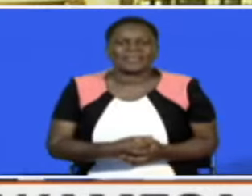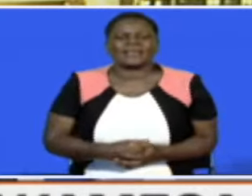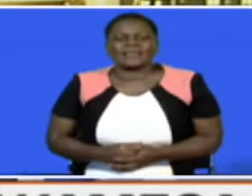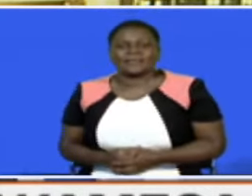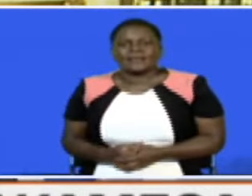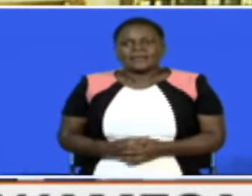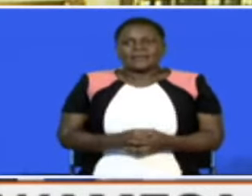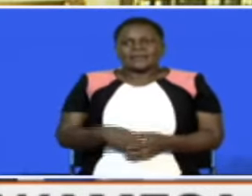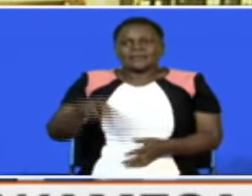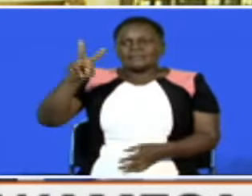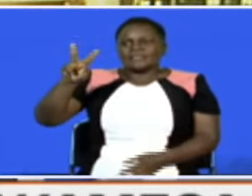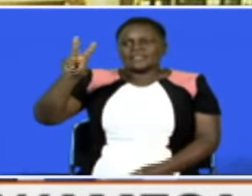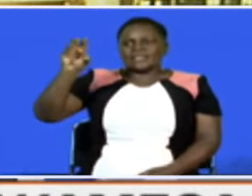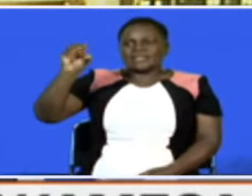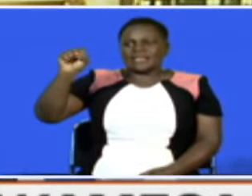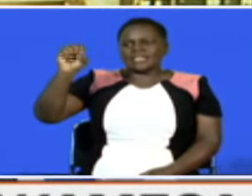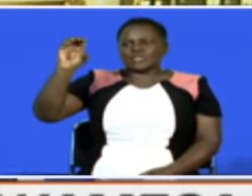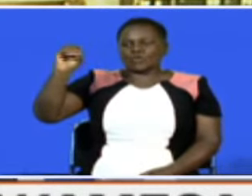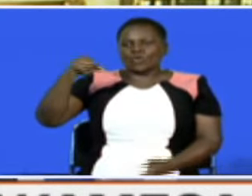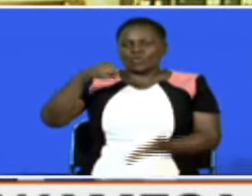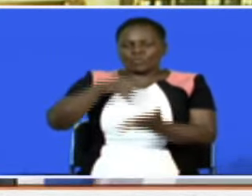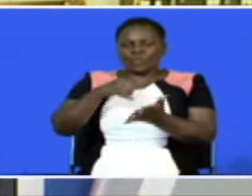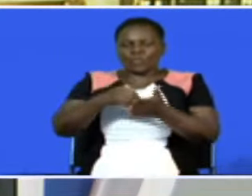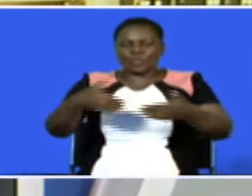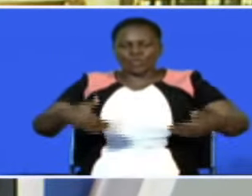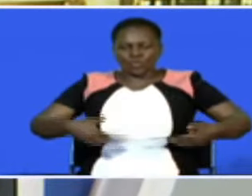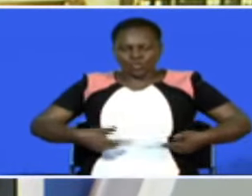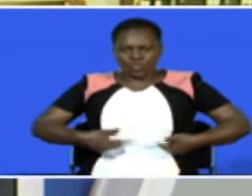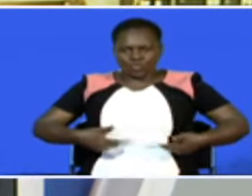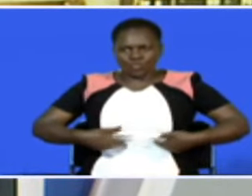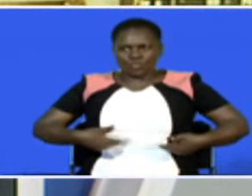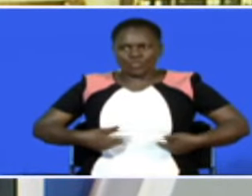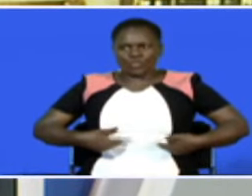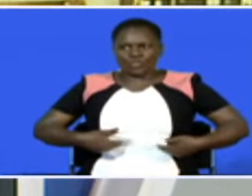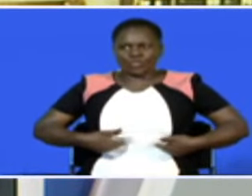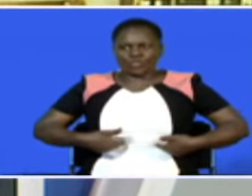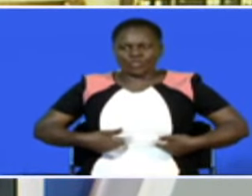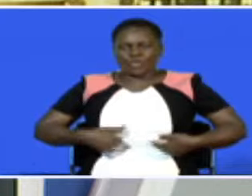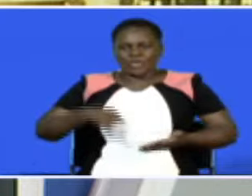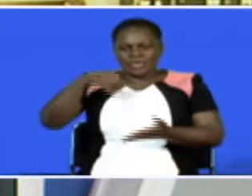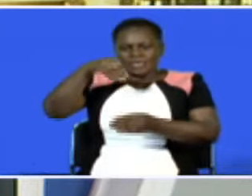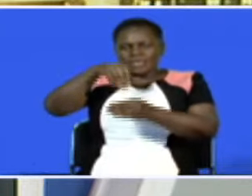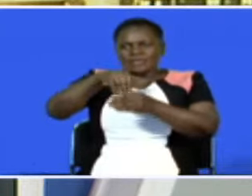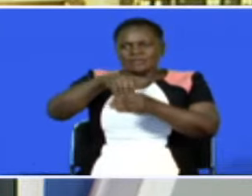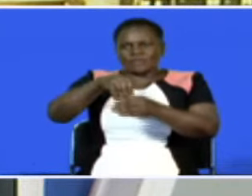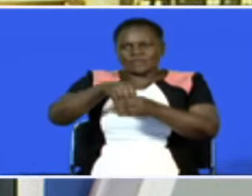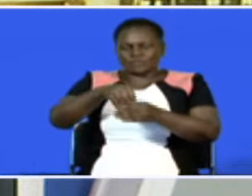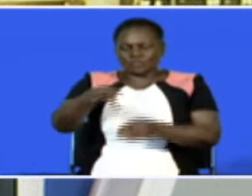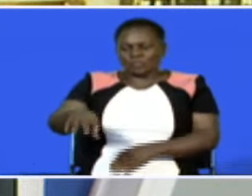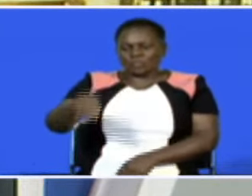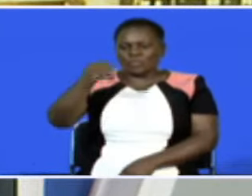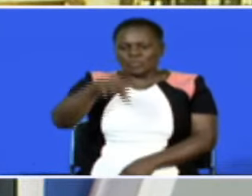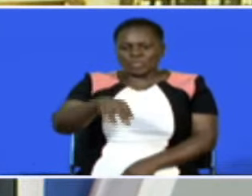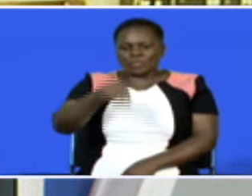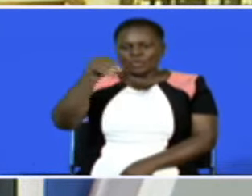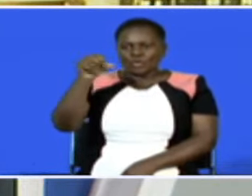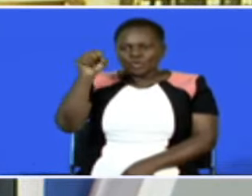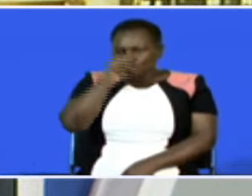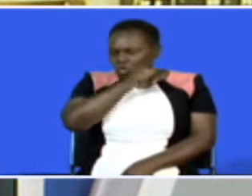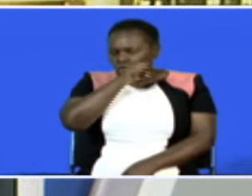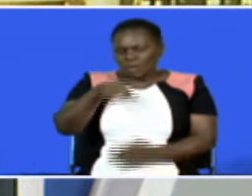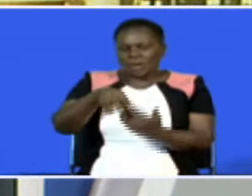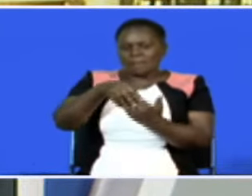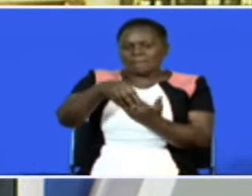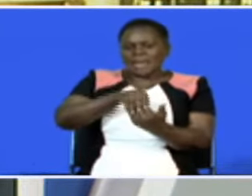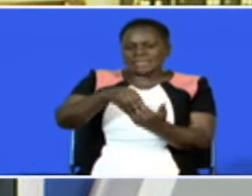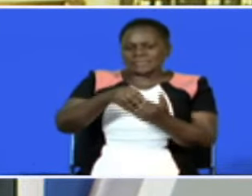Shirika la VSO limewaleta pamoja vijana ama limewaleta pamoja vijana wanaojihusisha na kuokota taka hususan na plastiki